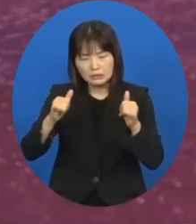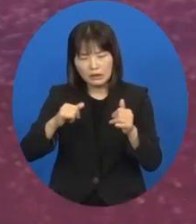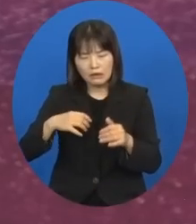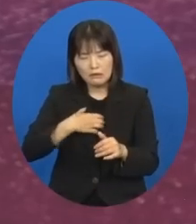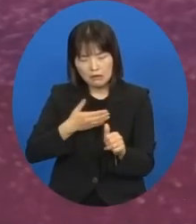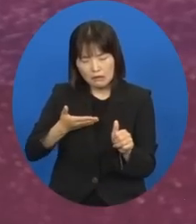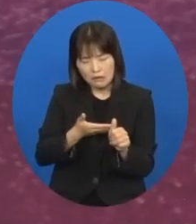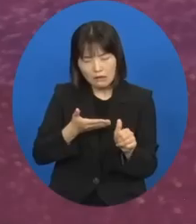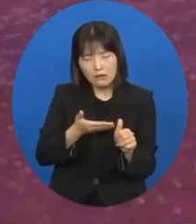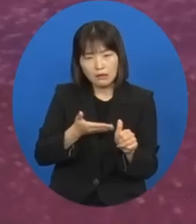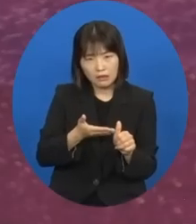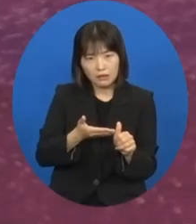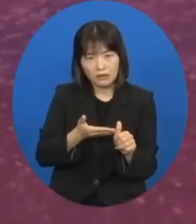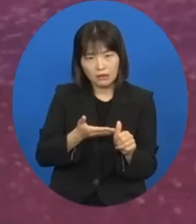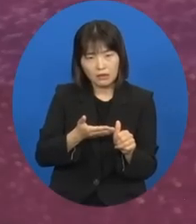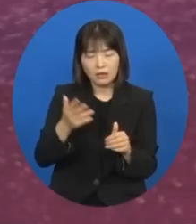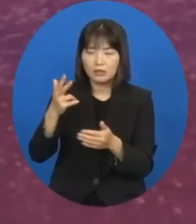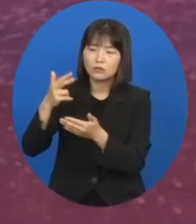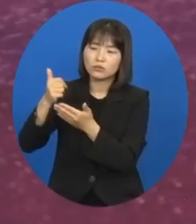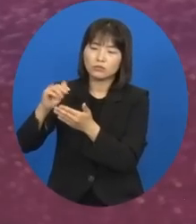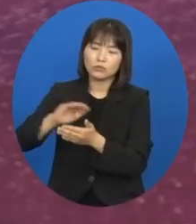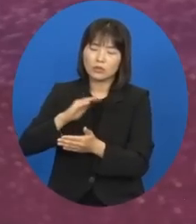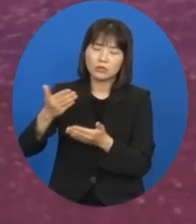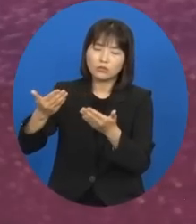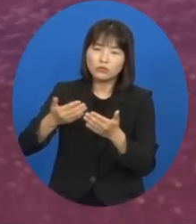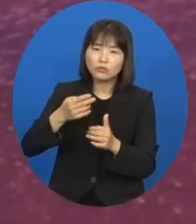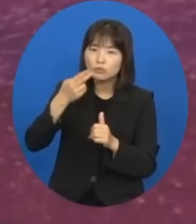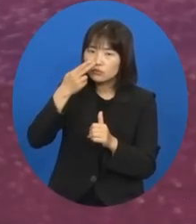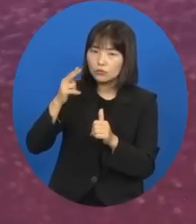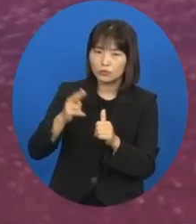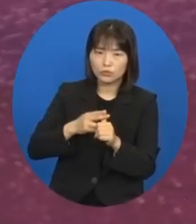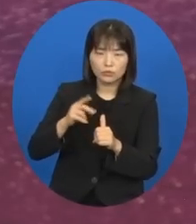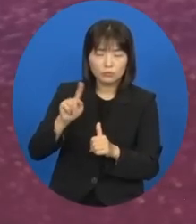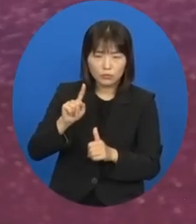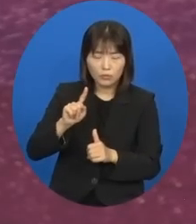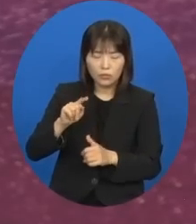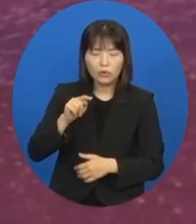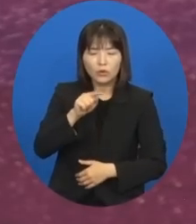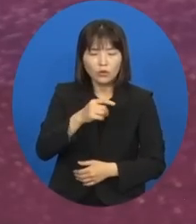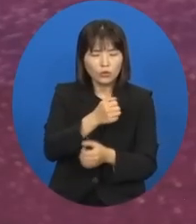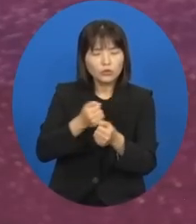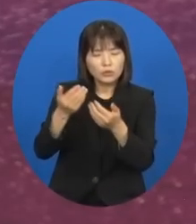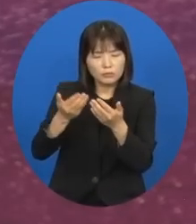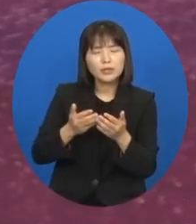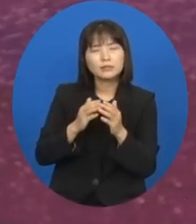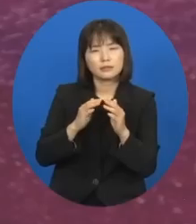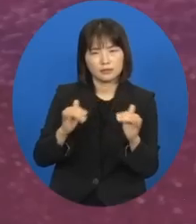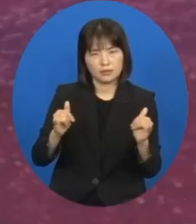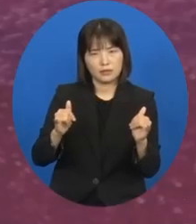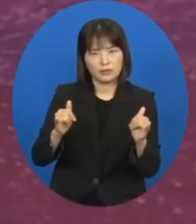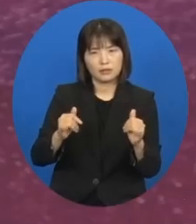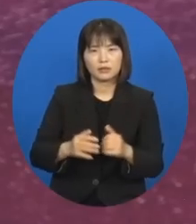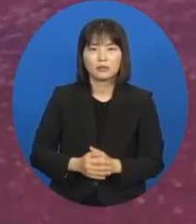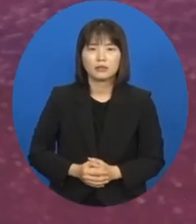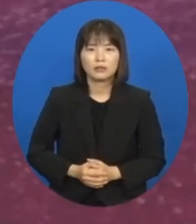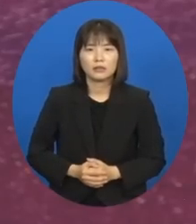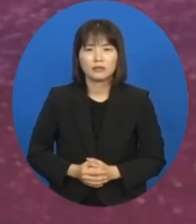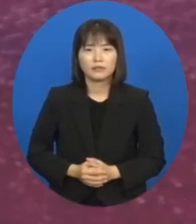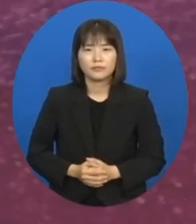주님이 우리에게 주시는 도전이 너도 용서 받은 자다 그리고